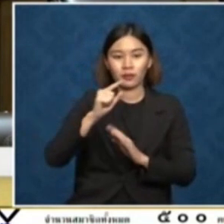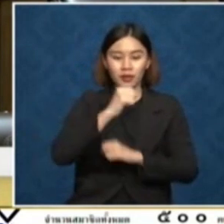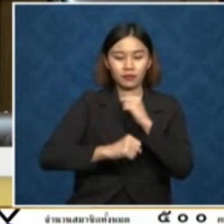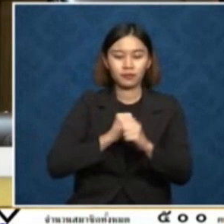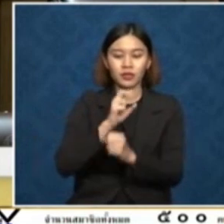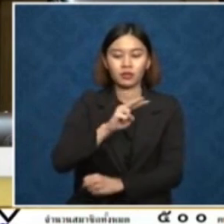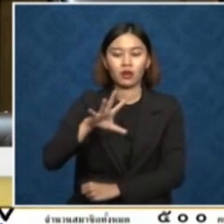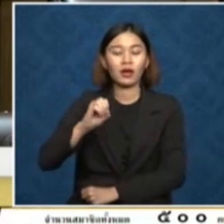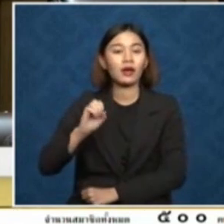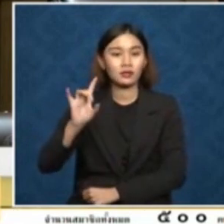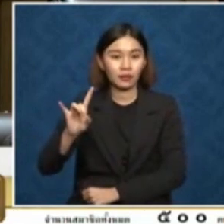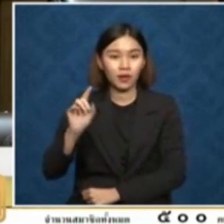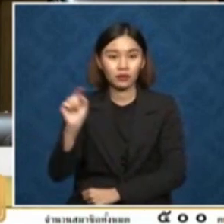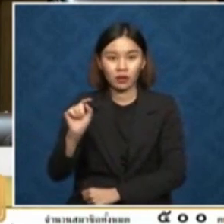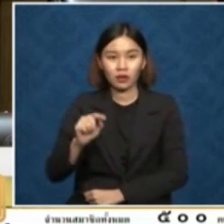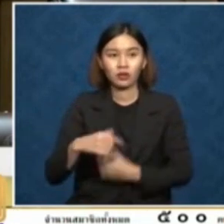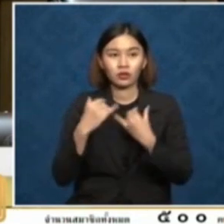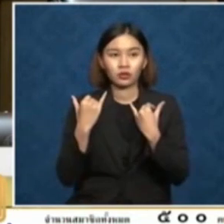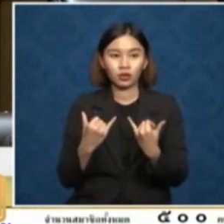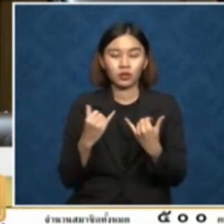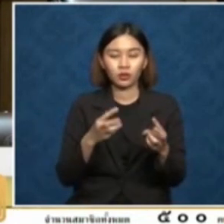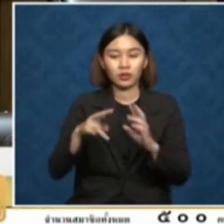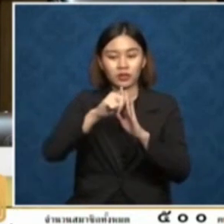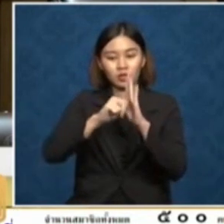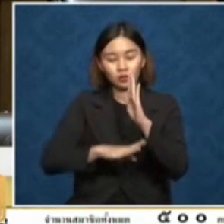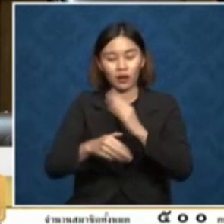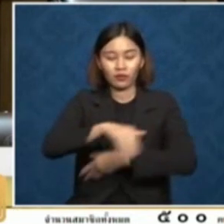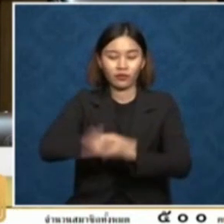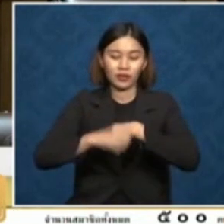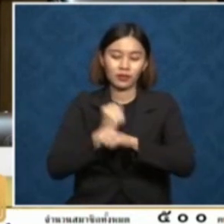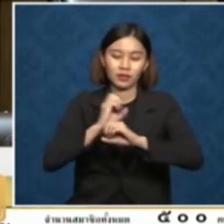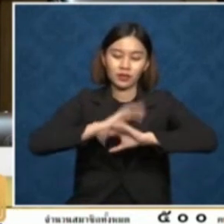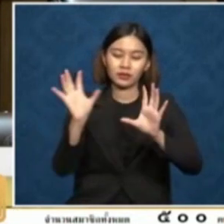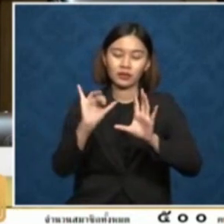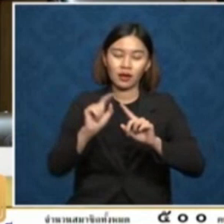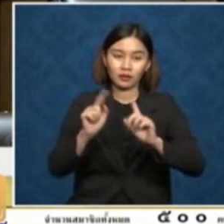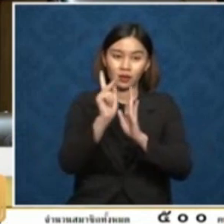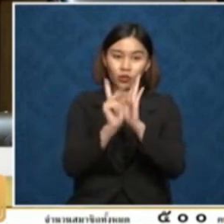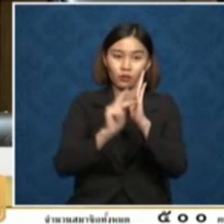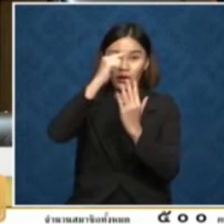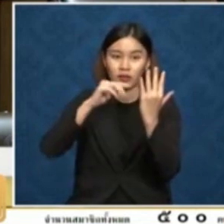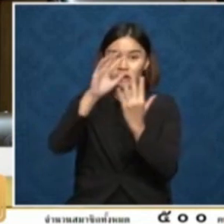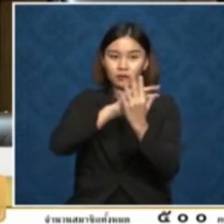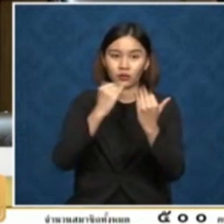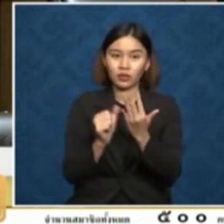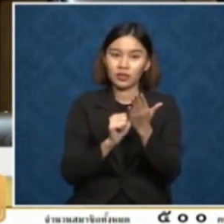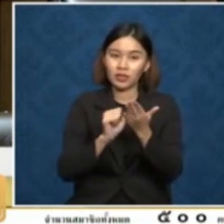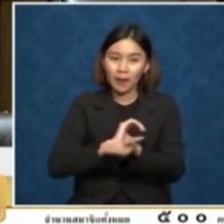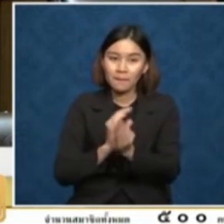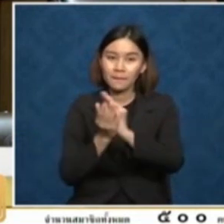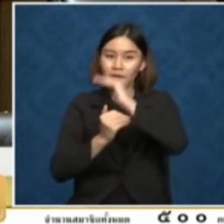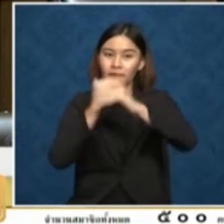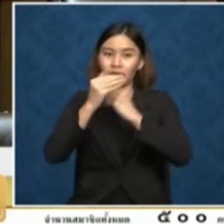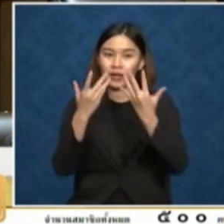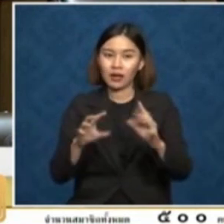คนในสังคมมากขึ้นนะคะมีการโอบรับความหลากหลายในทางเพศมากขึ้นนะคะอย่างเช่นพรบความ